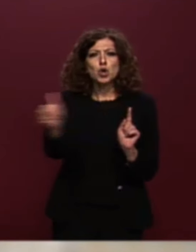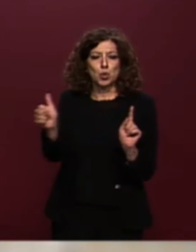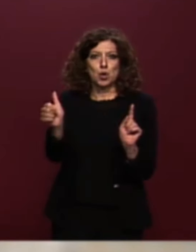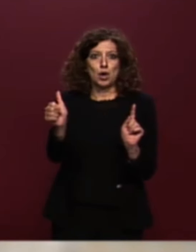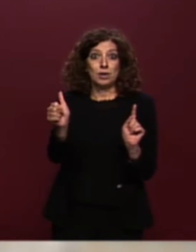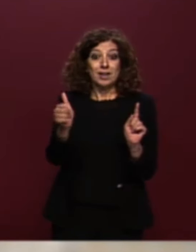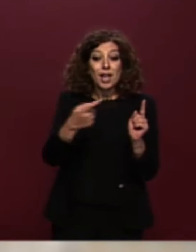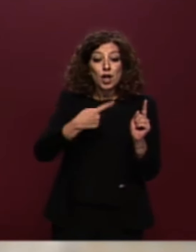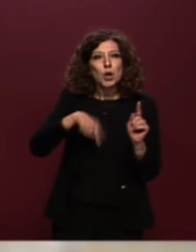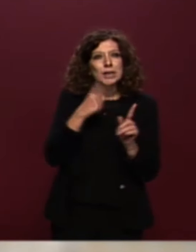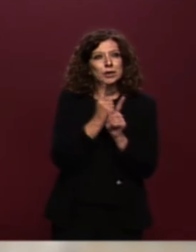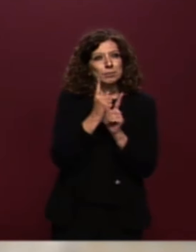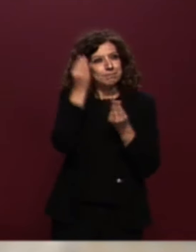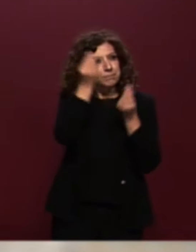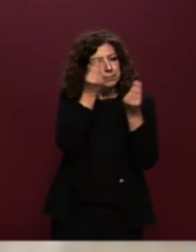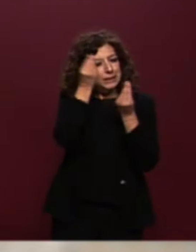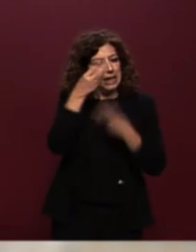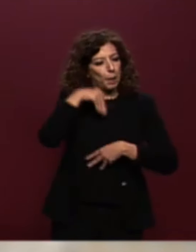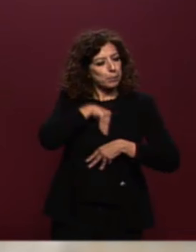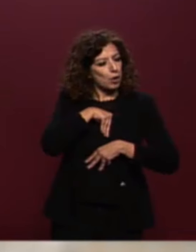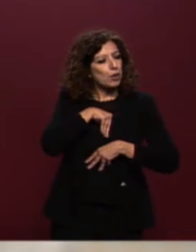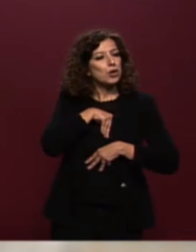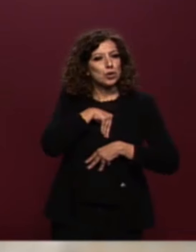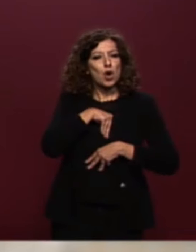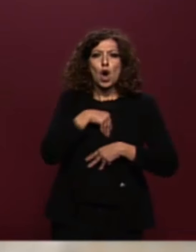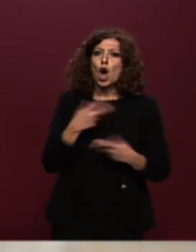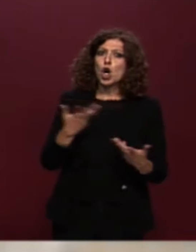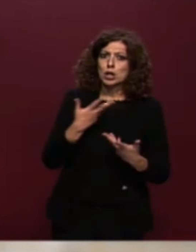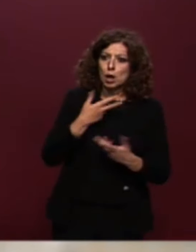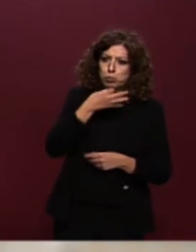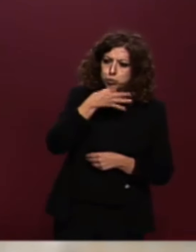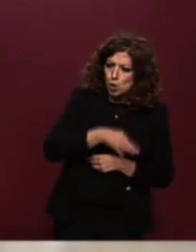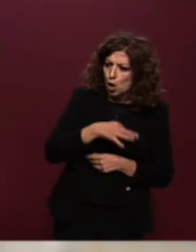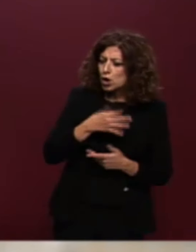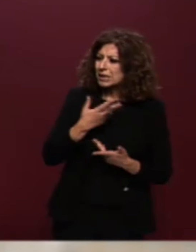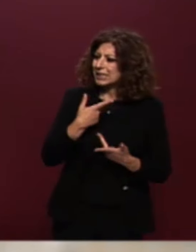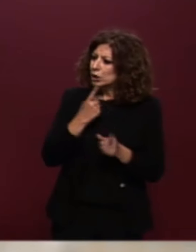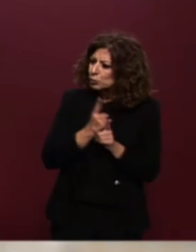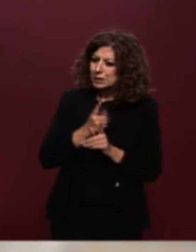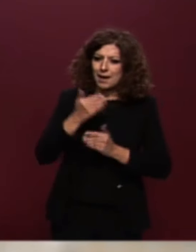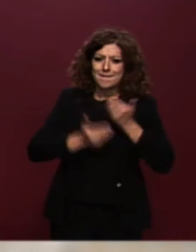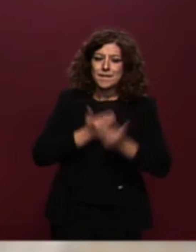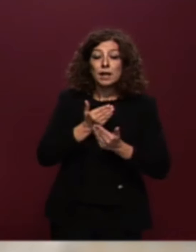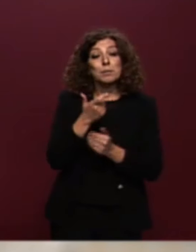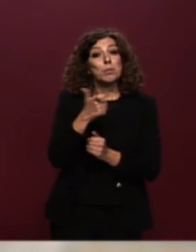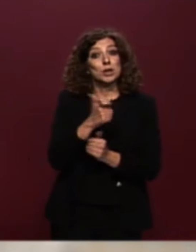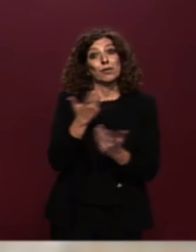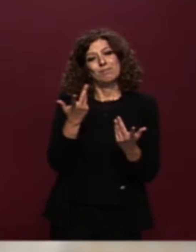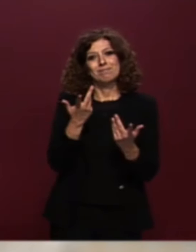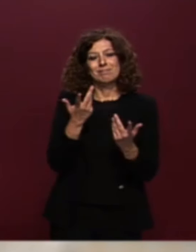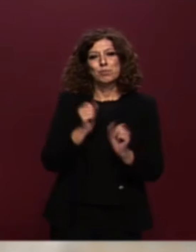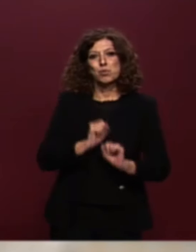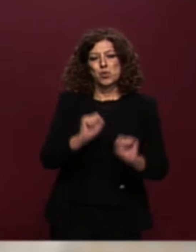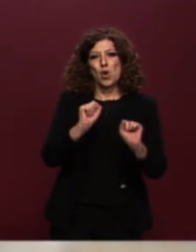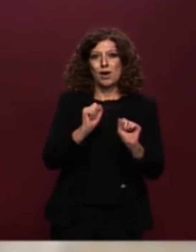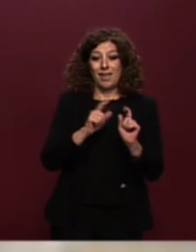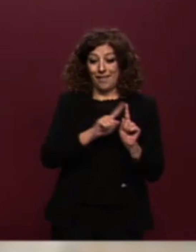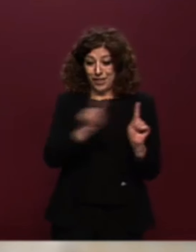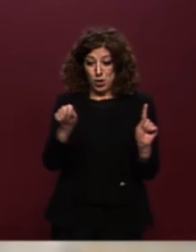per interrogarci profondamente su che cosa si può e si deve fare di più, perché evidentemente quanto fatto sinora non